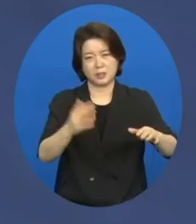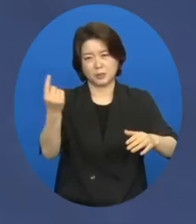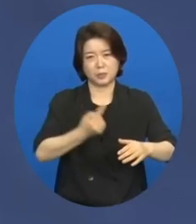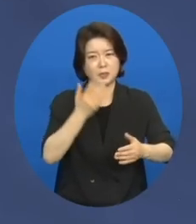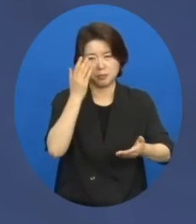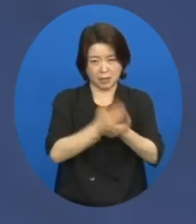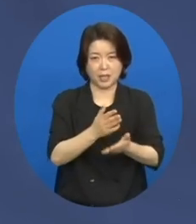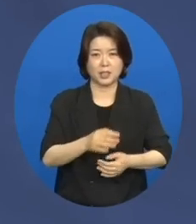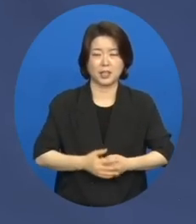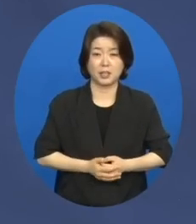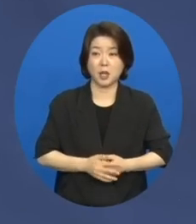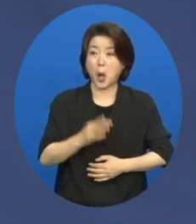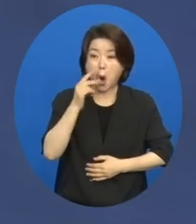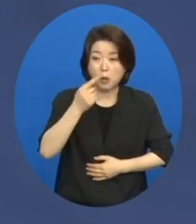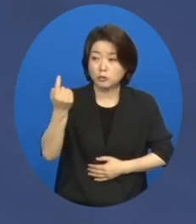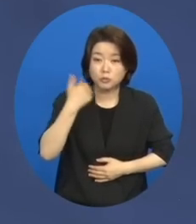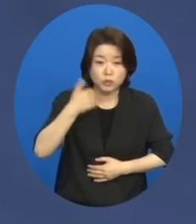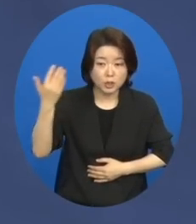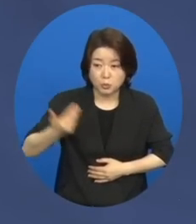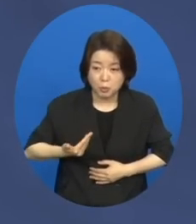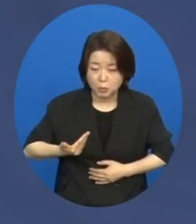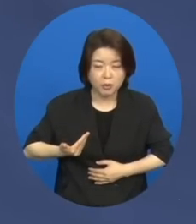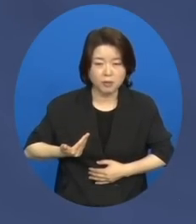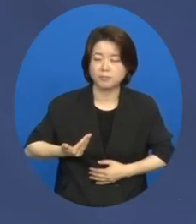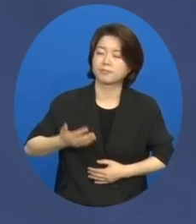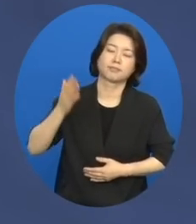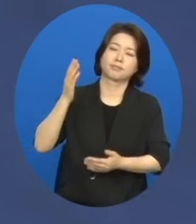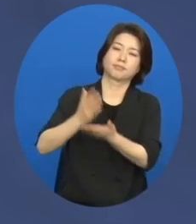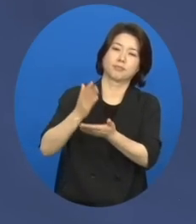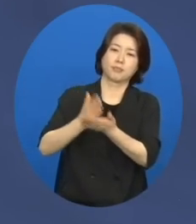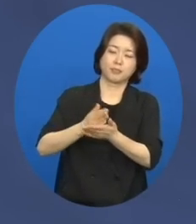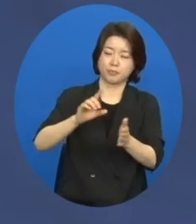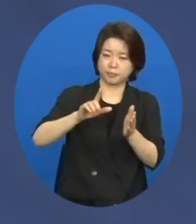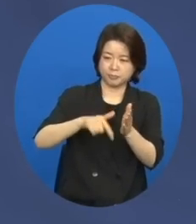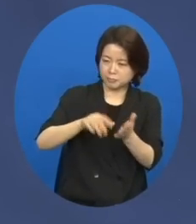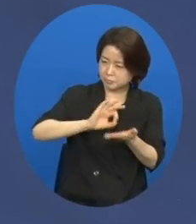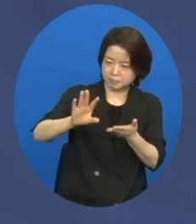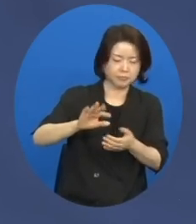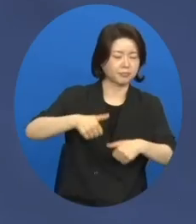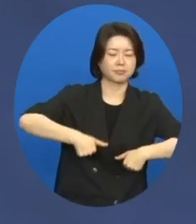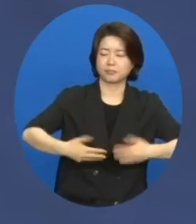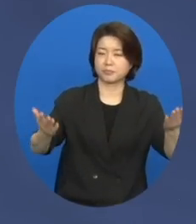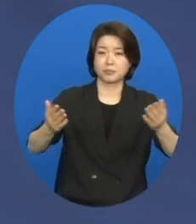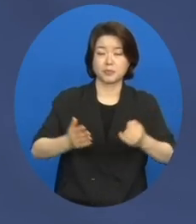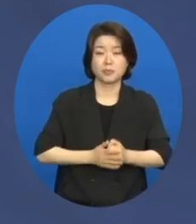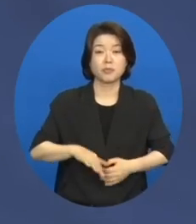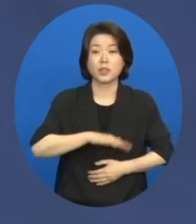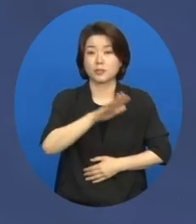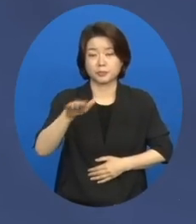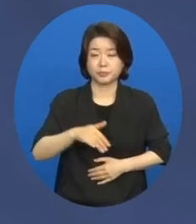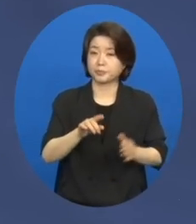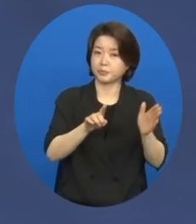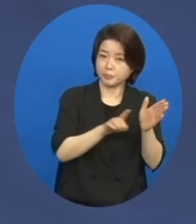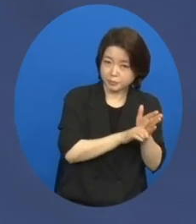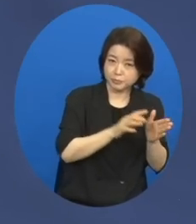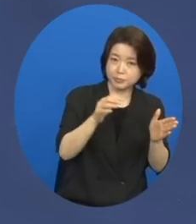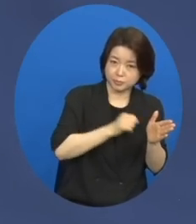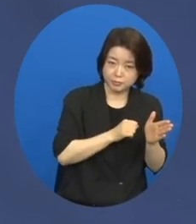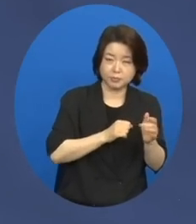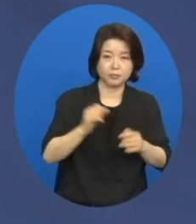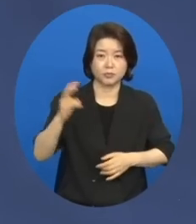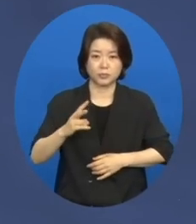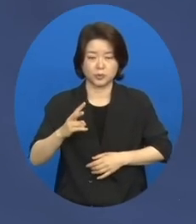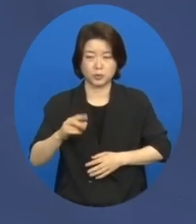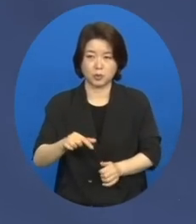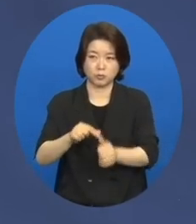없겠지만 혹시 준대도 이런 따위의 시간 낭비 우리에게는 없다. 나름대로 자 믿음으로 그리고 전부